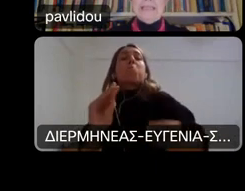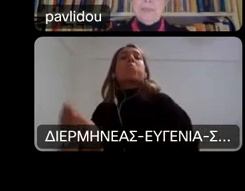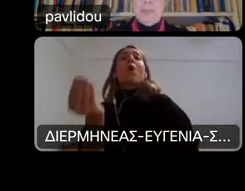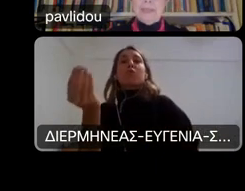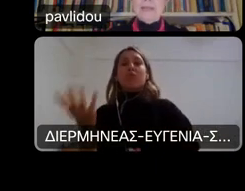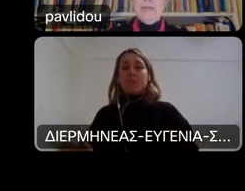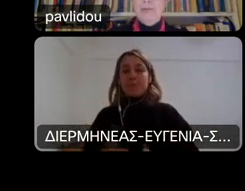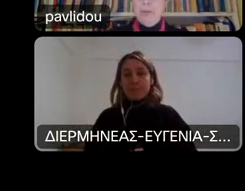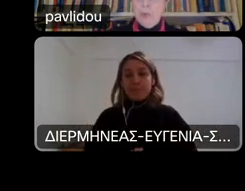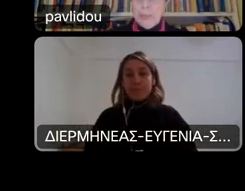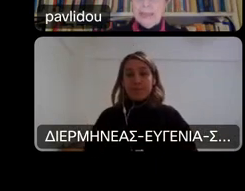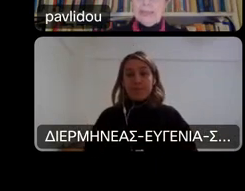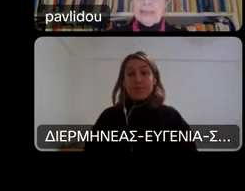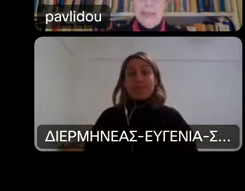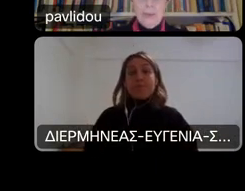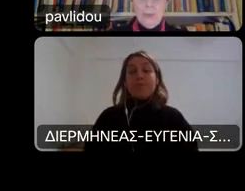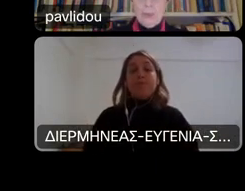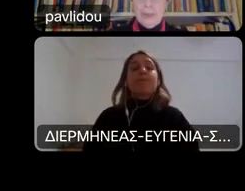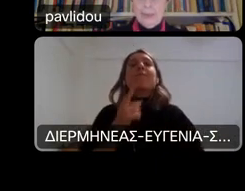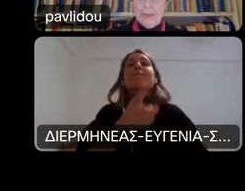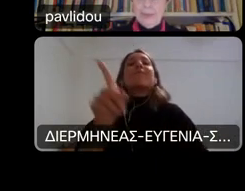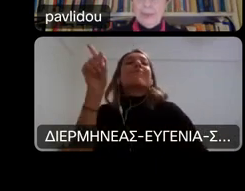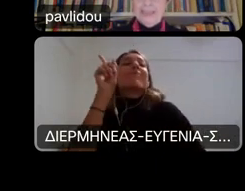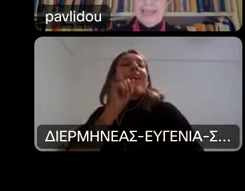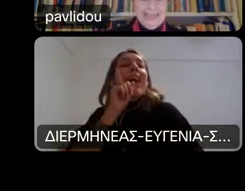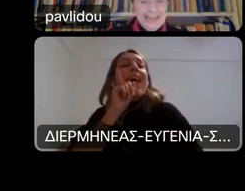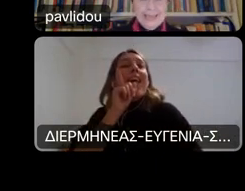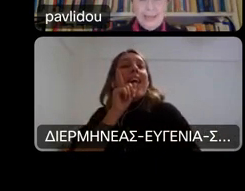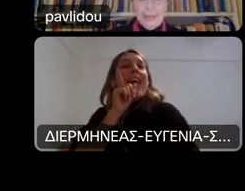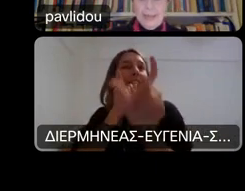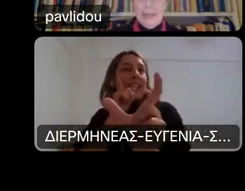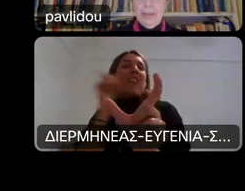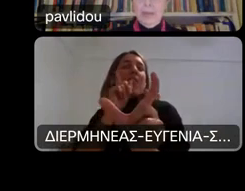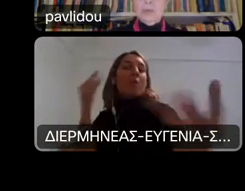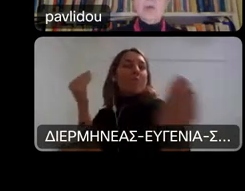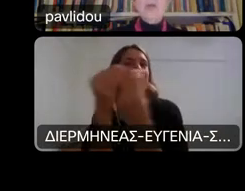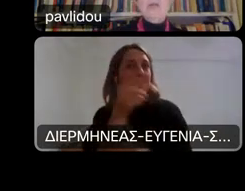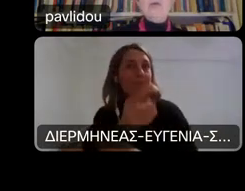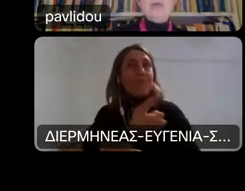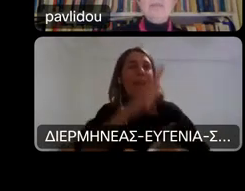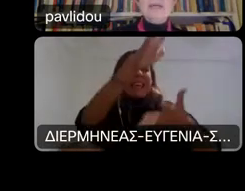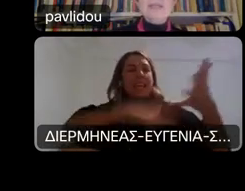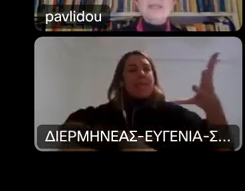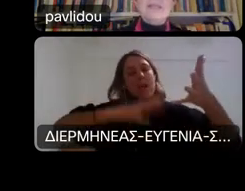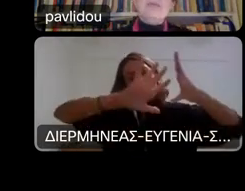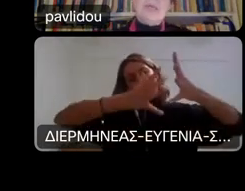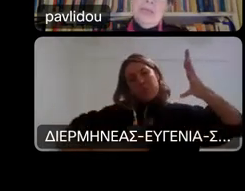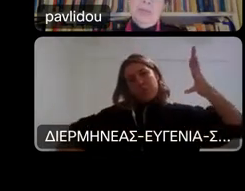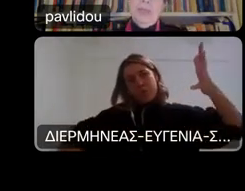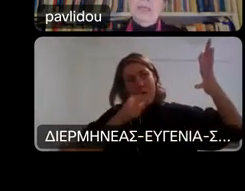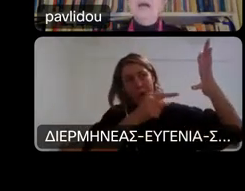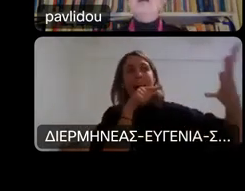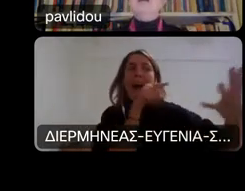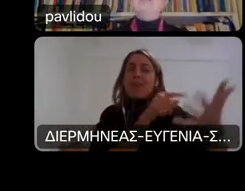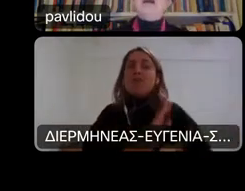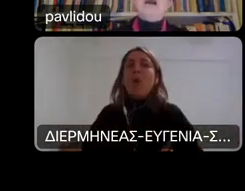η συνεπής εφαρμογή της θηλυκοποίησης, σε εκτενή κείμενα κυρίως, δοκιμάζει τις εντοχές